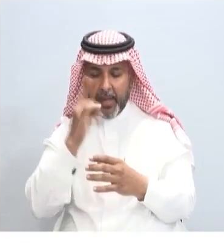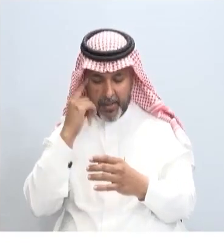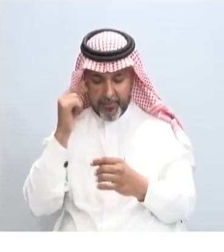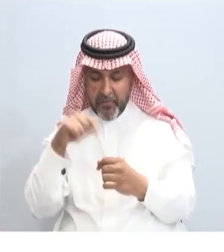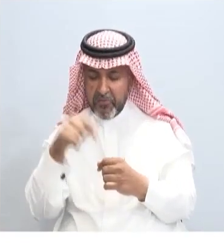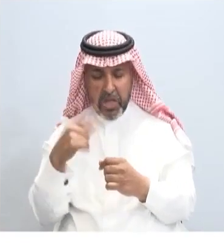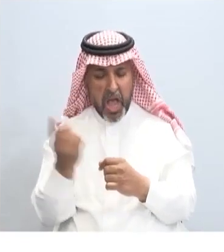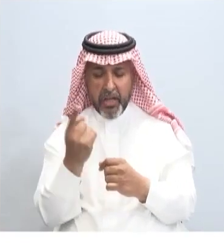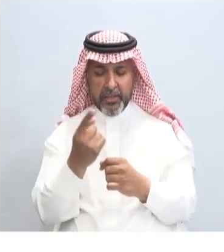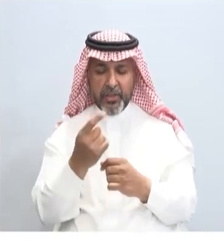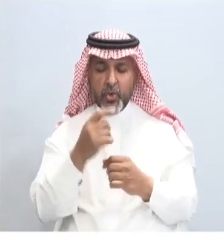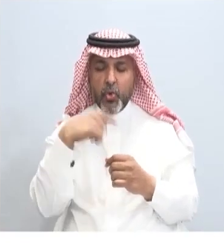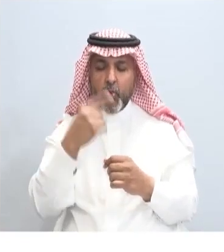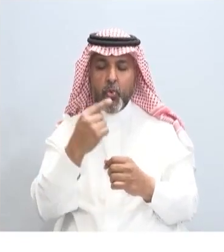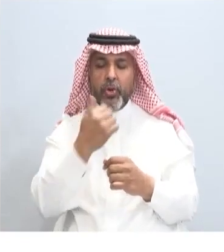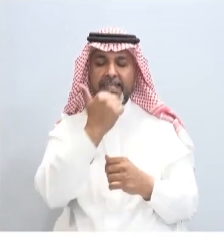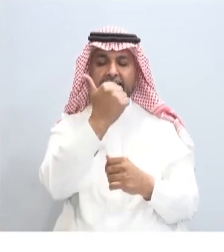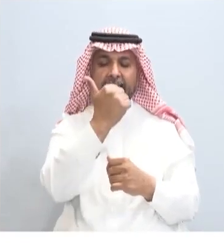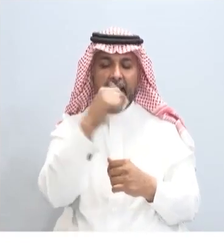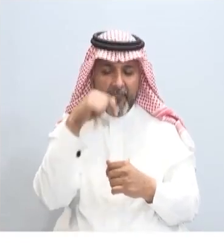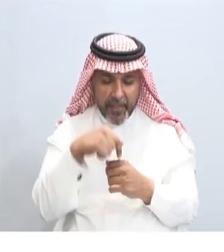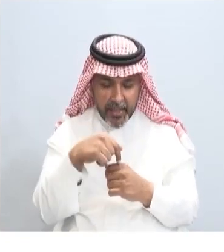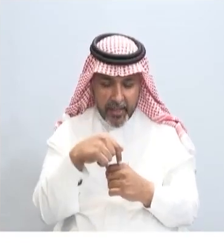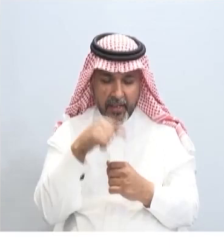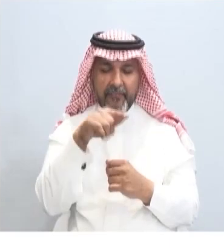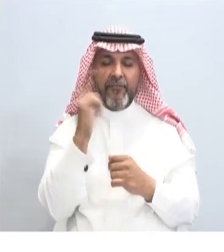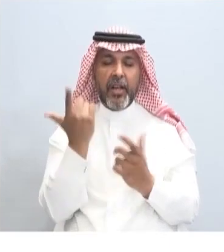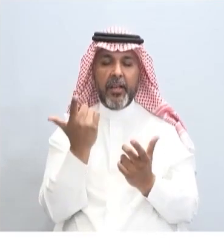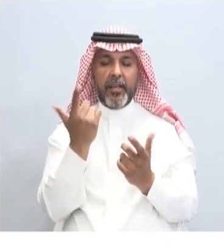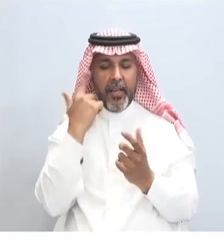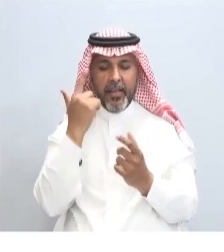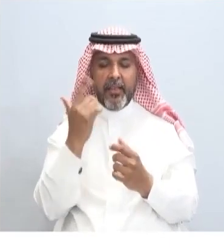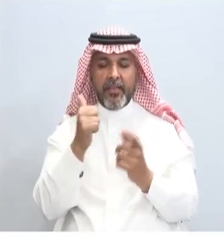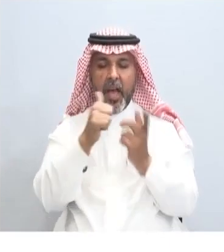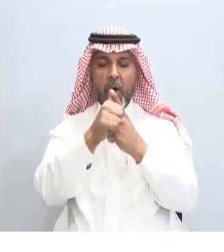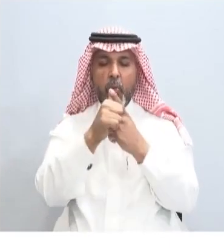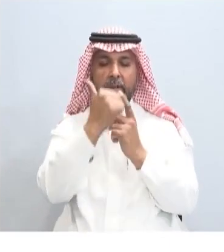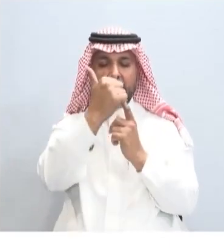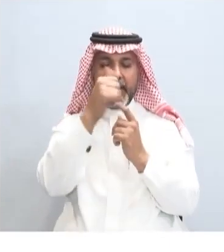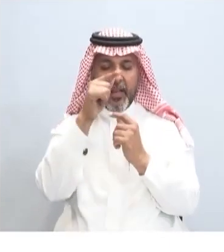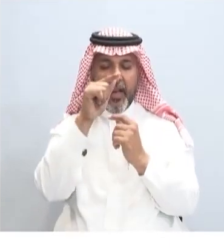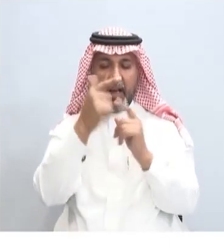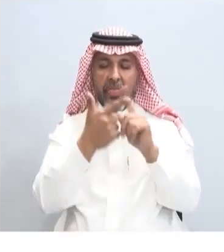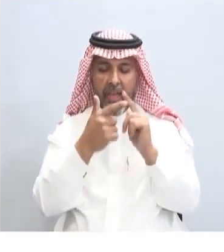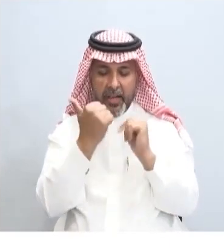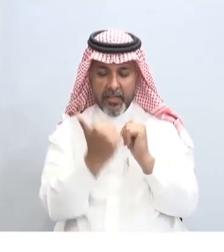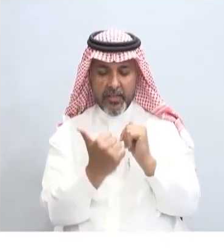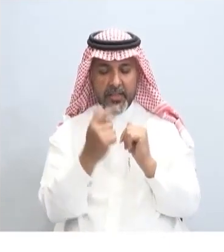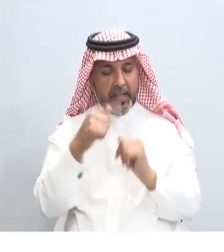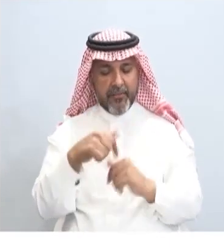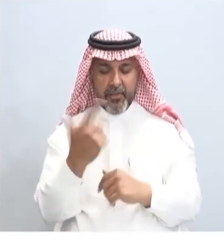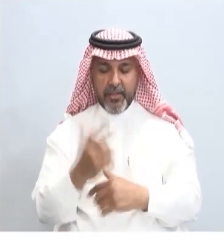ما يمكن ان يكون احد الوجهين سته لا شوفوا طلع معي العدد سته في وجهين فبالتالي هنا الحادثتين تكون غير